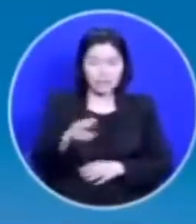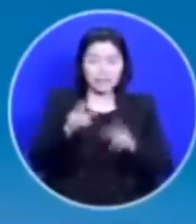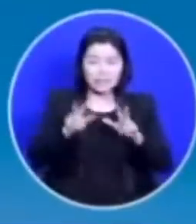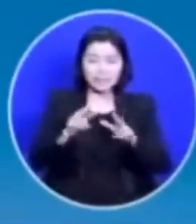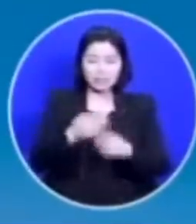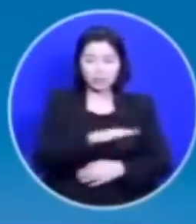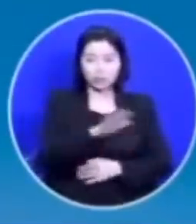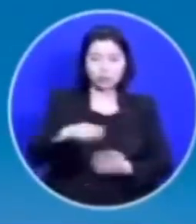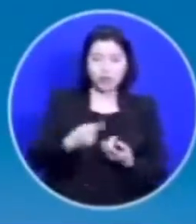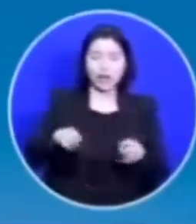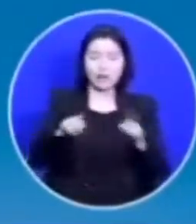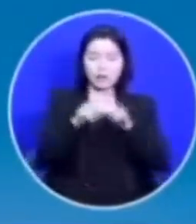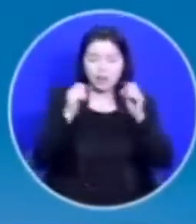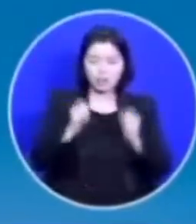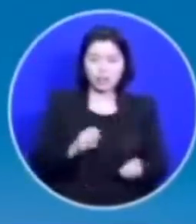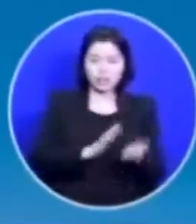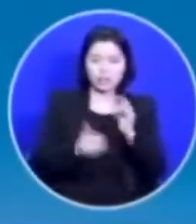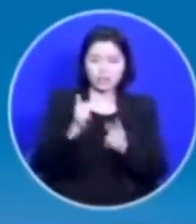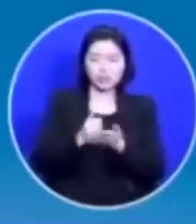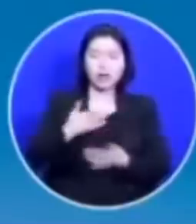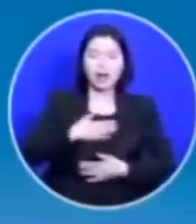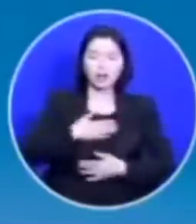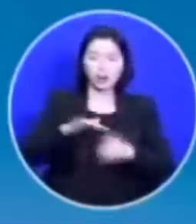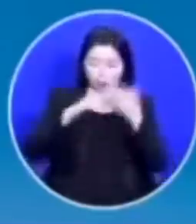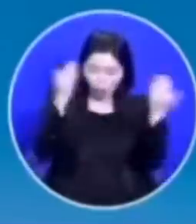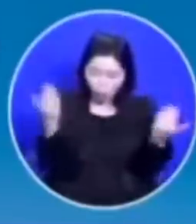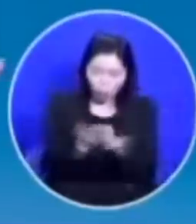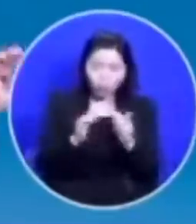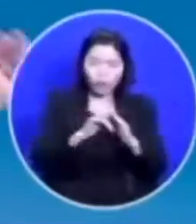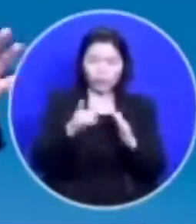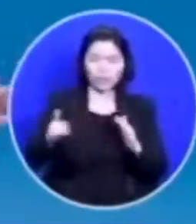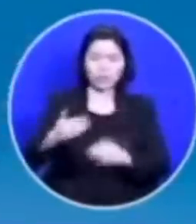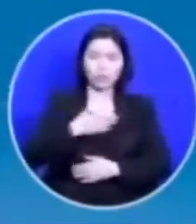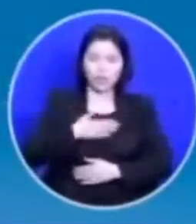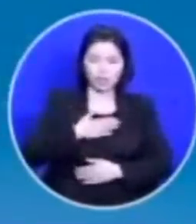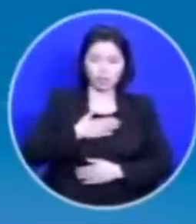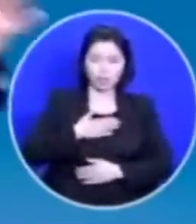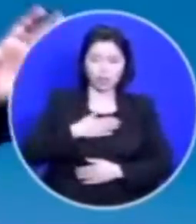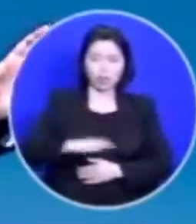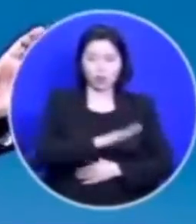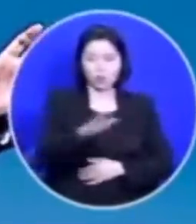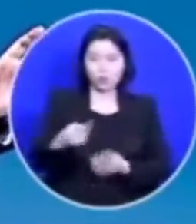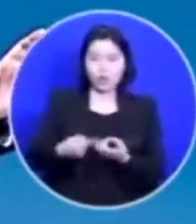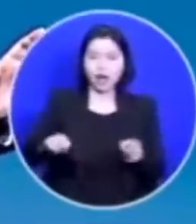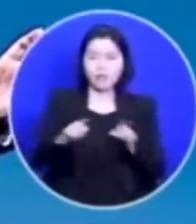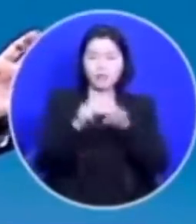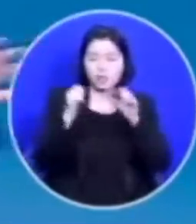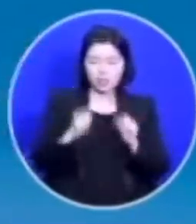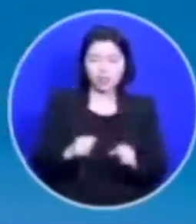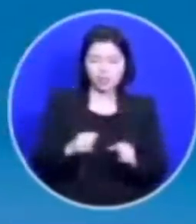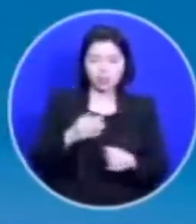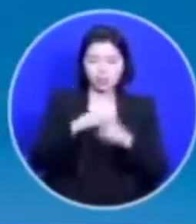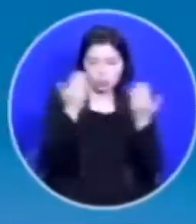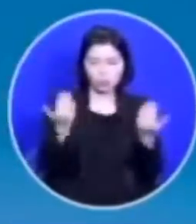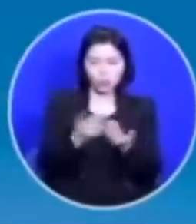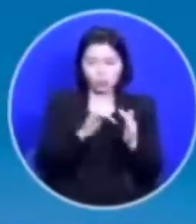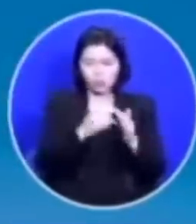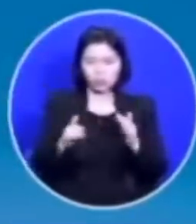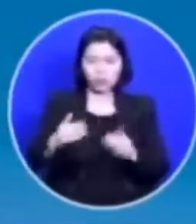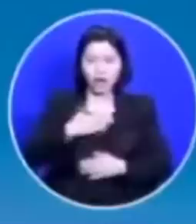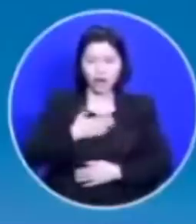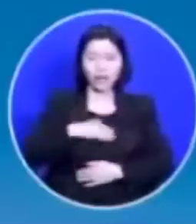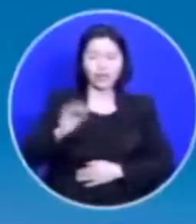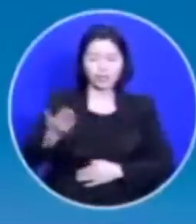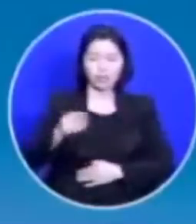겁니다 온 가족들이 않은 거예요 예수님이 우리와 가지 계신 것을 엉 가족들이 아는것 그 예수님을 계속